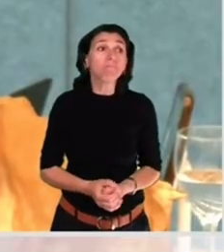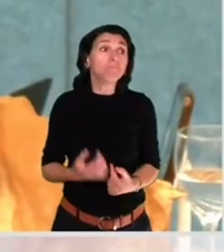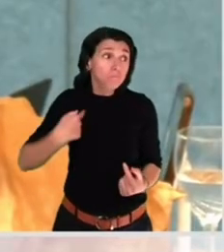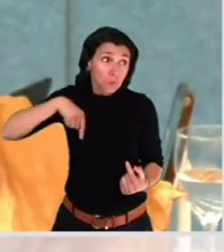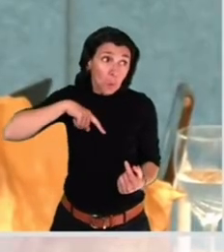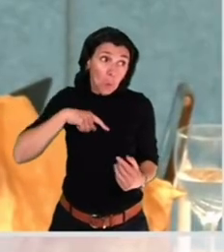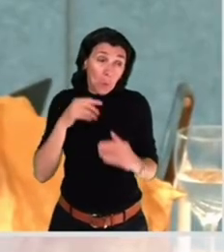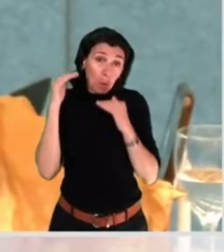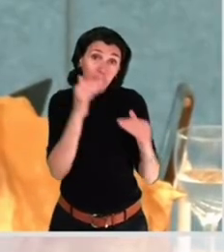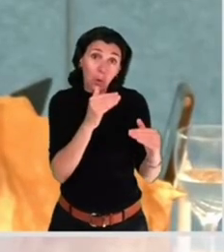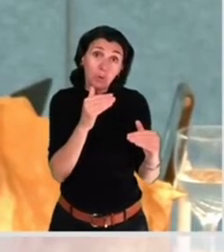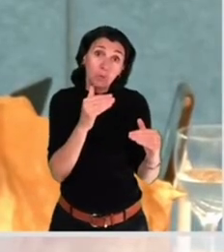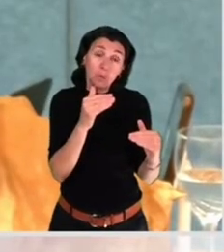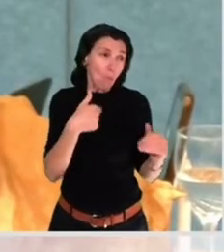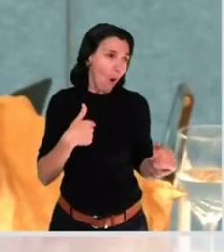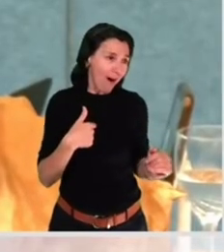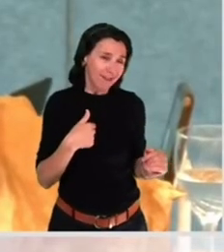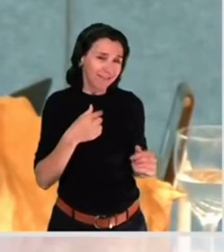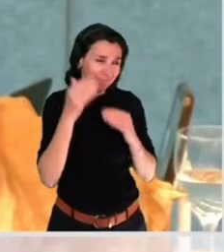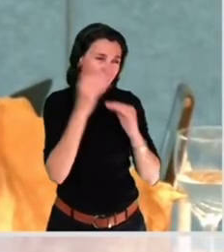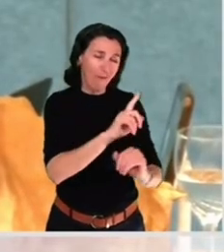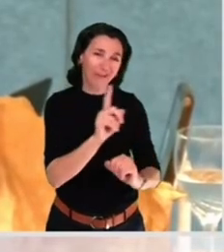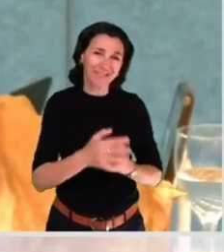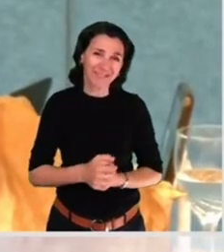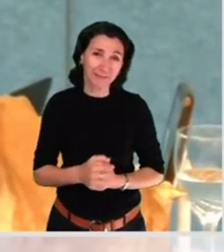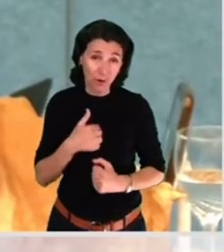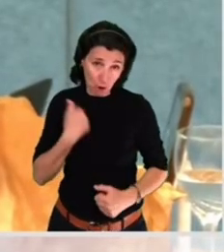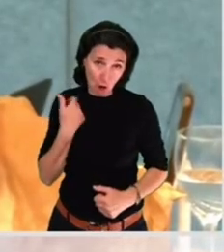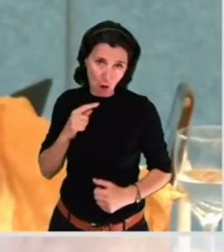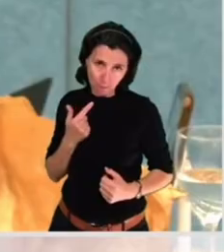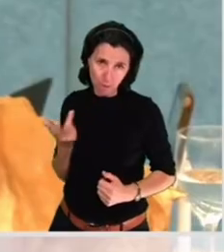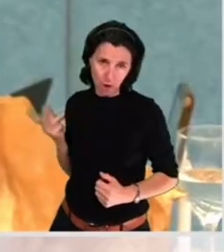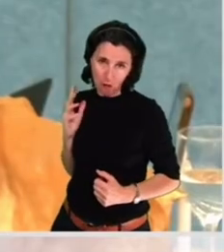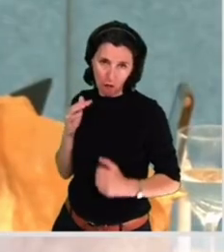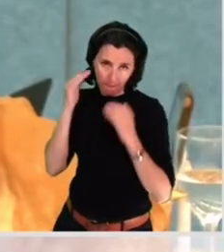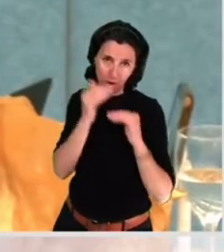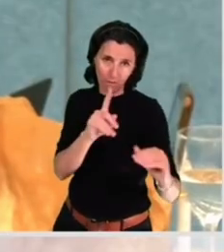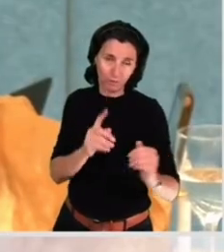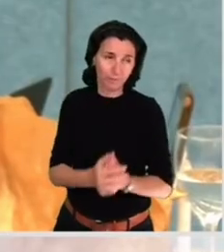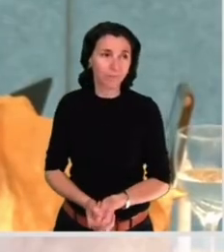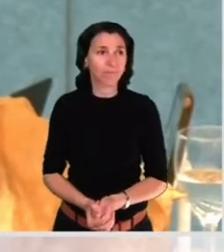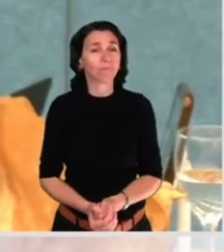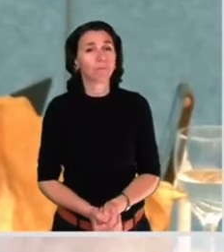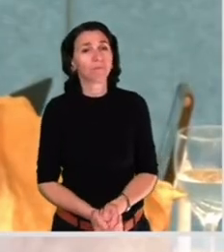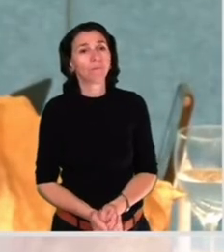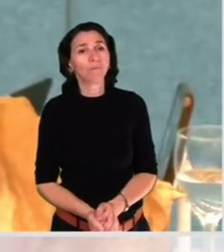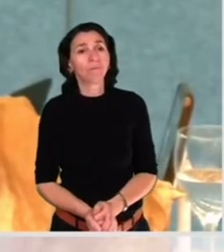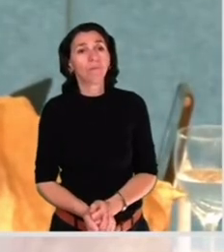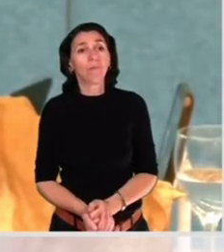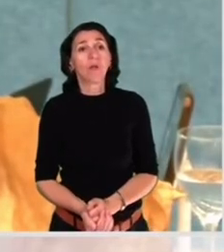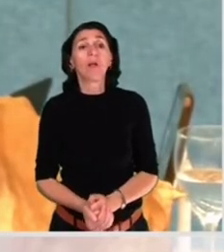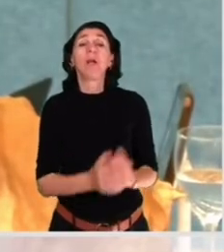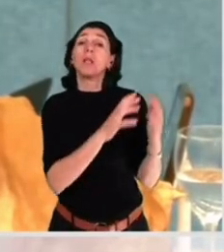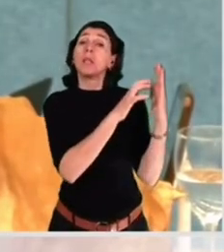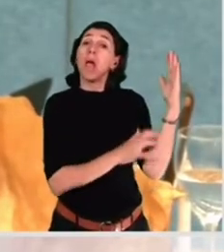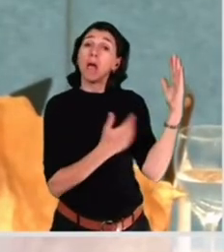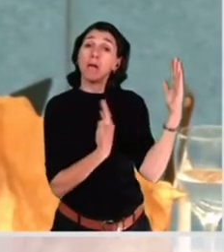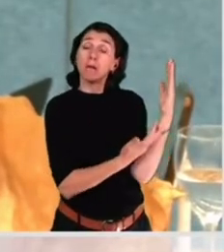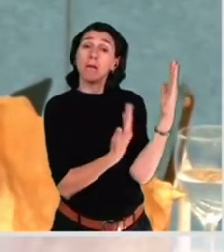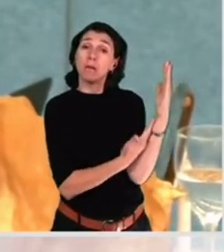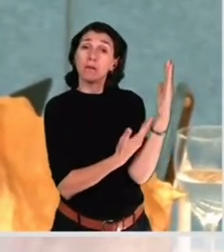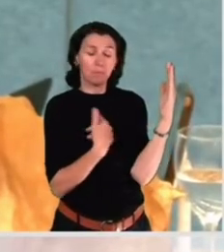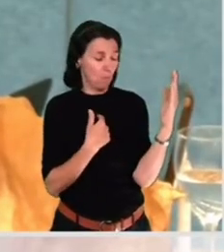vous croire, mais moi non. Et je ne suis pas la seule, loin de là. Dans cette délibération,